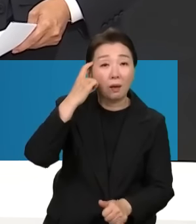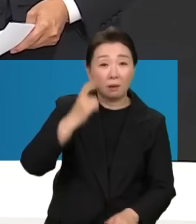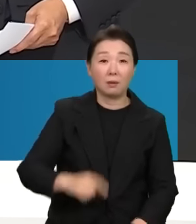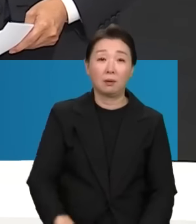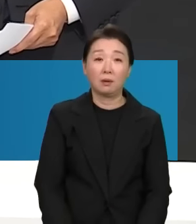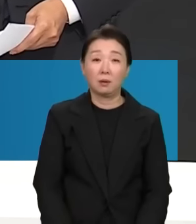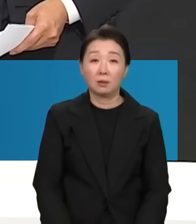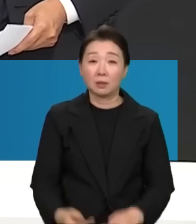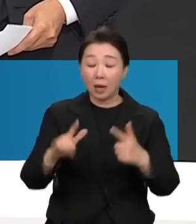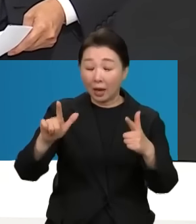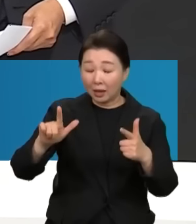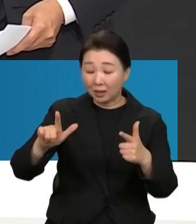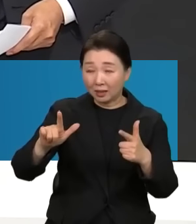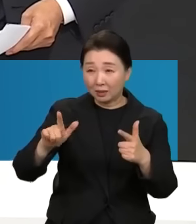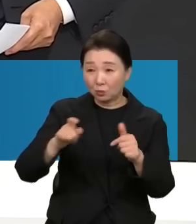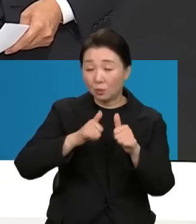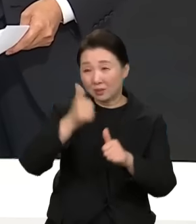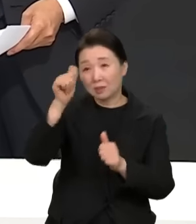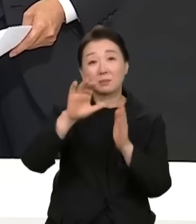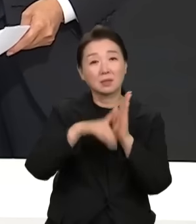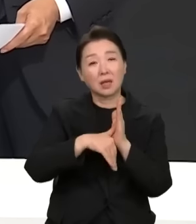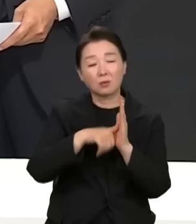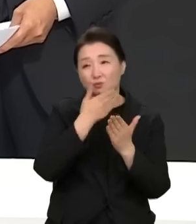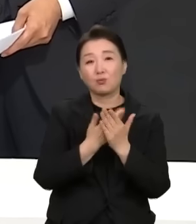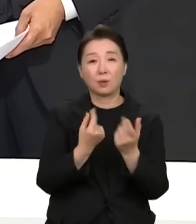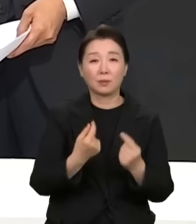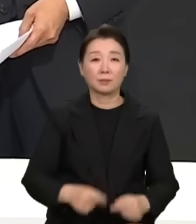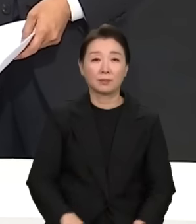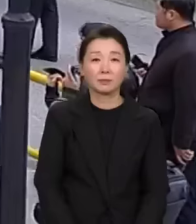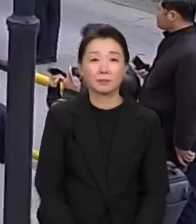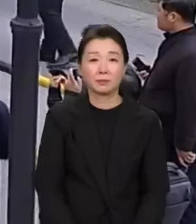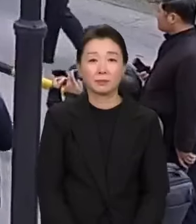이게 항소심에서 쟁점이 될 걸로 보입니다. 여도현 기자입니다.